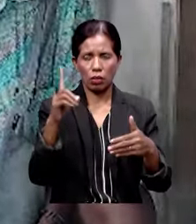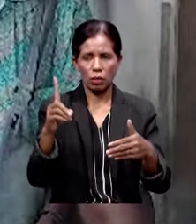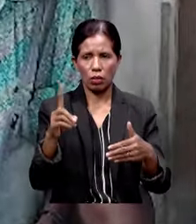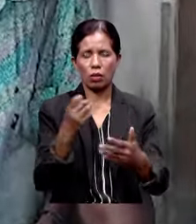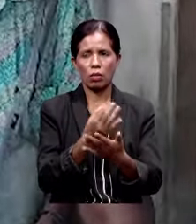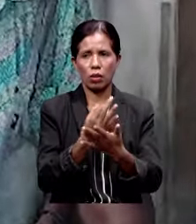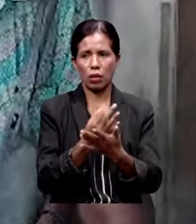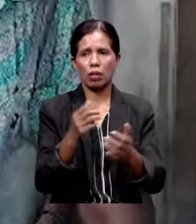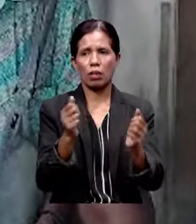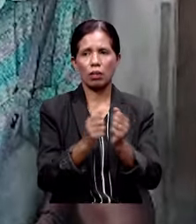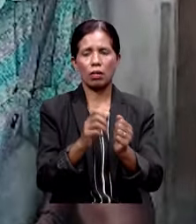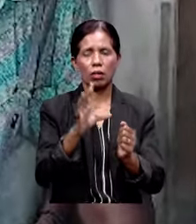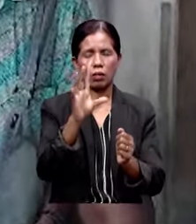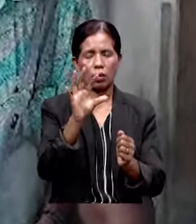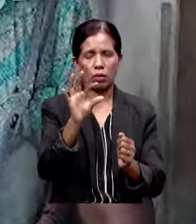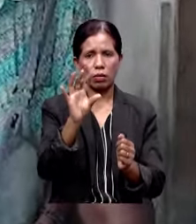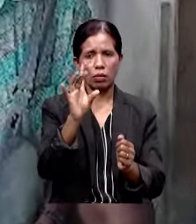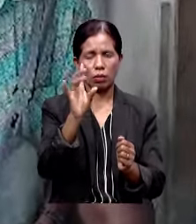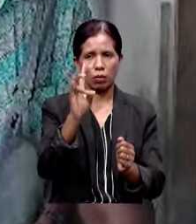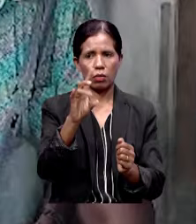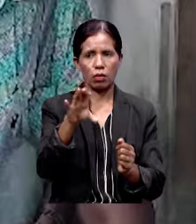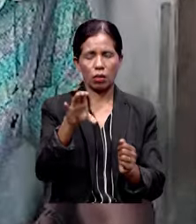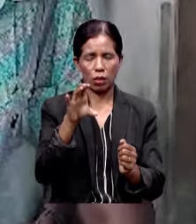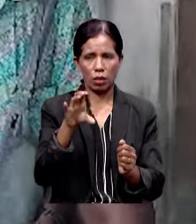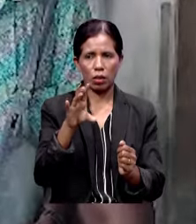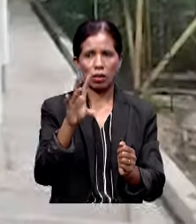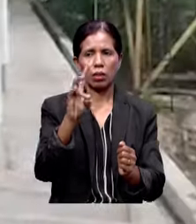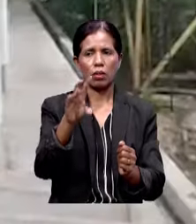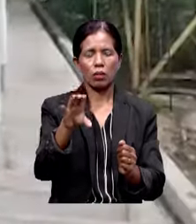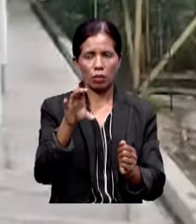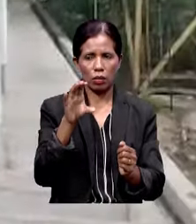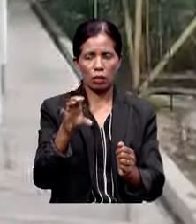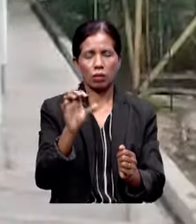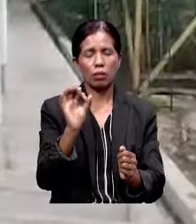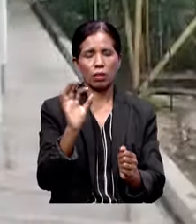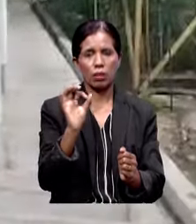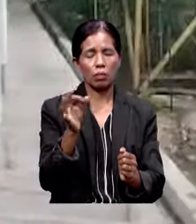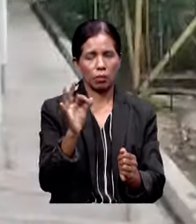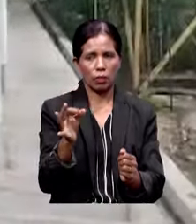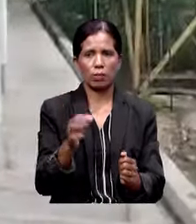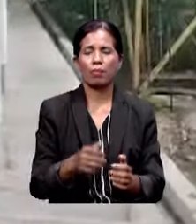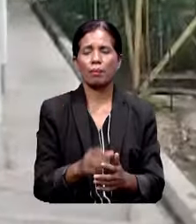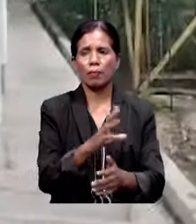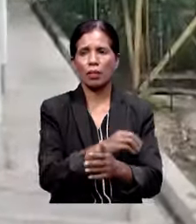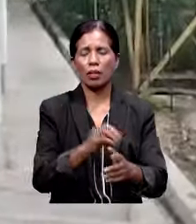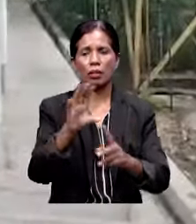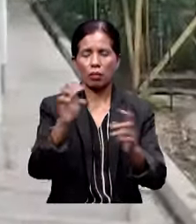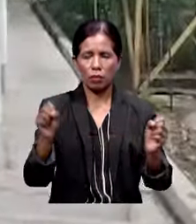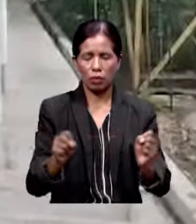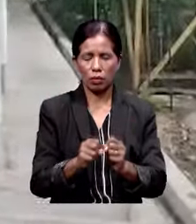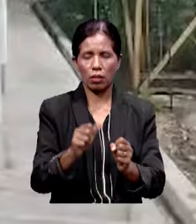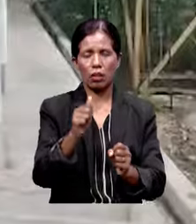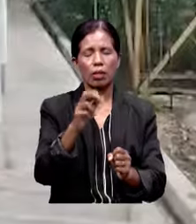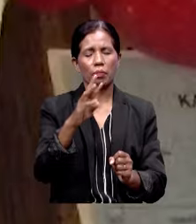ne $790 falta de $10 halu $800. Hatamba preocupação ne, chefe suku Garibai Arlindo Belo